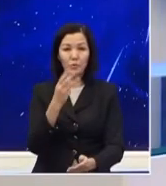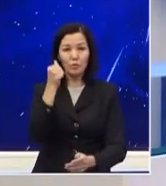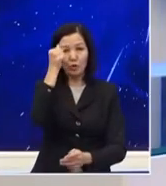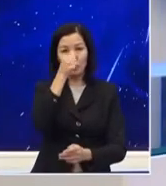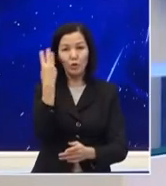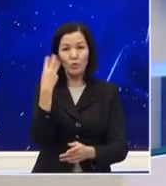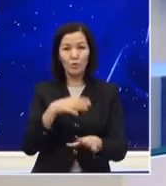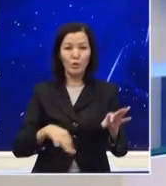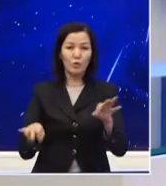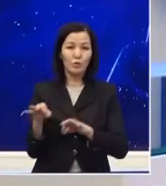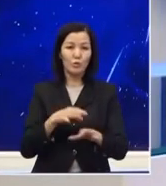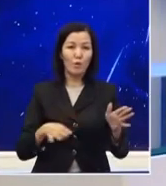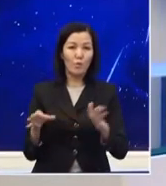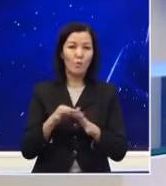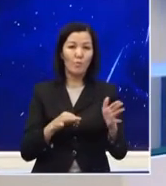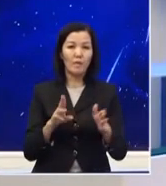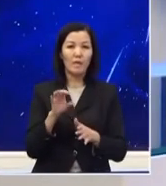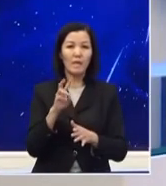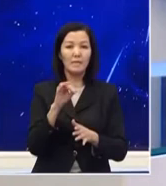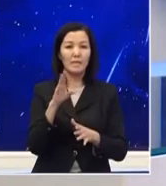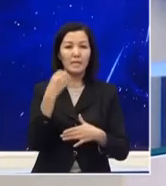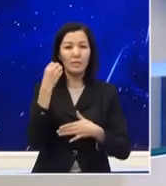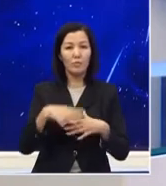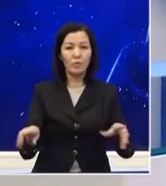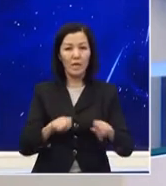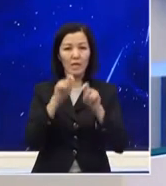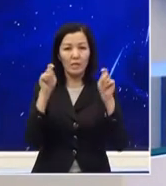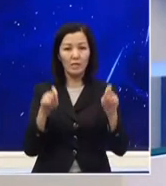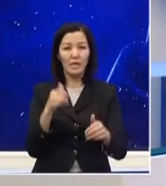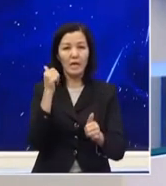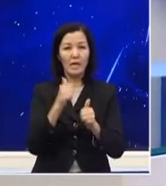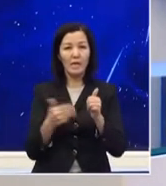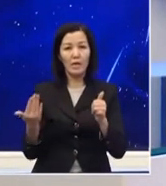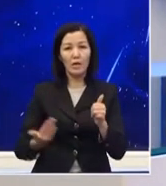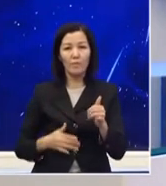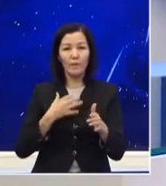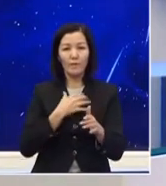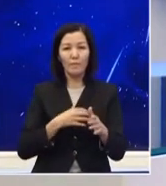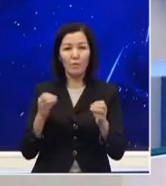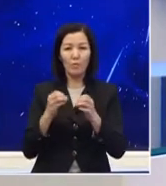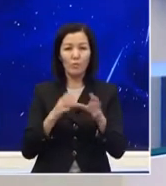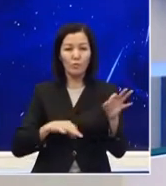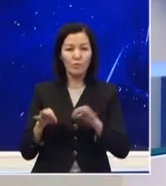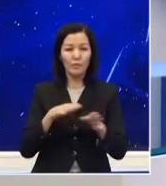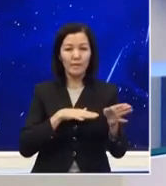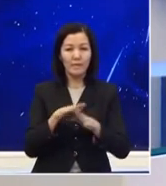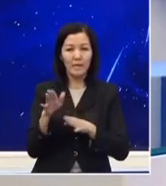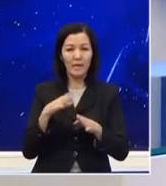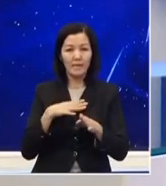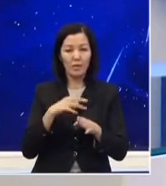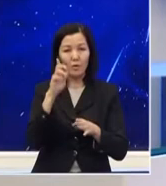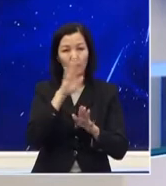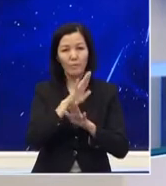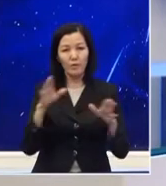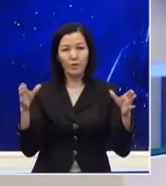3 жылда 30 жоба облыста консалтинг орталығы ашылғалы бері әр жыл әлеуметтік маңызы бар 10 жоба іске асқан. Яғни үкіметтік